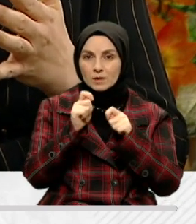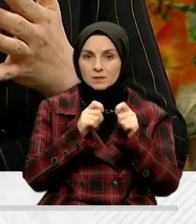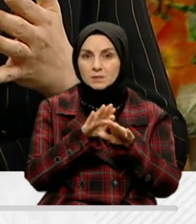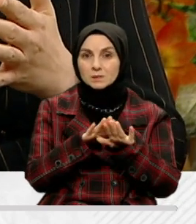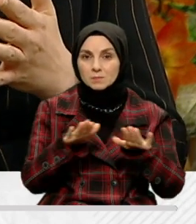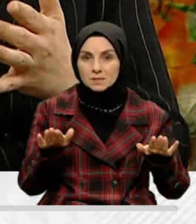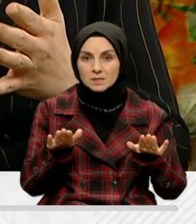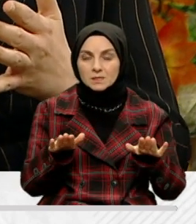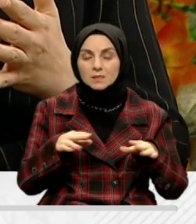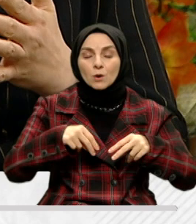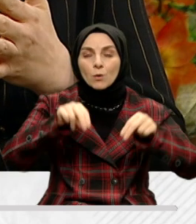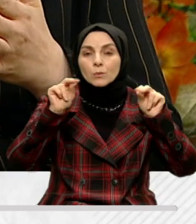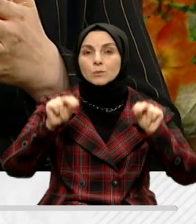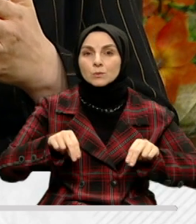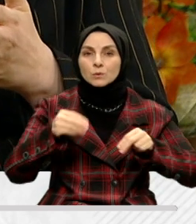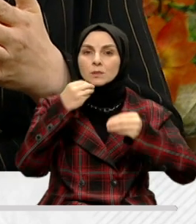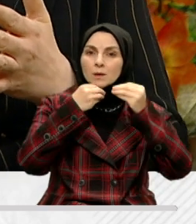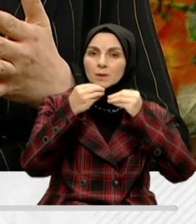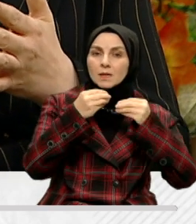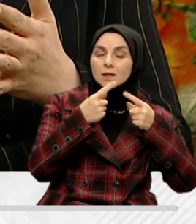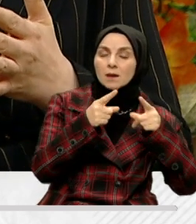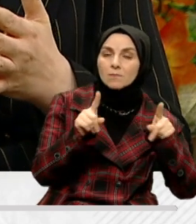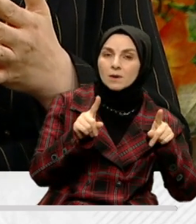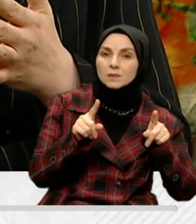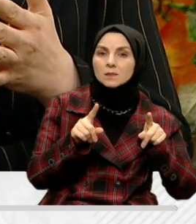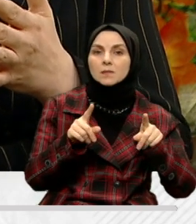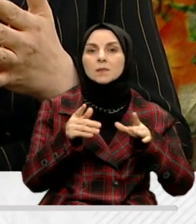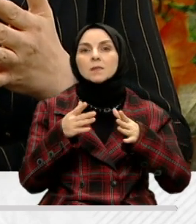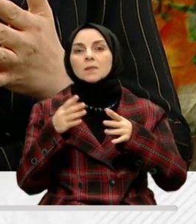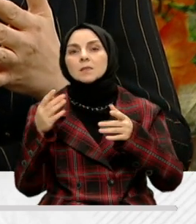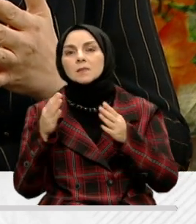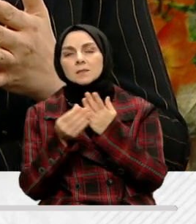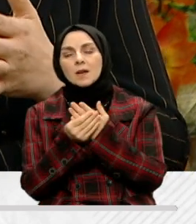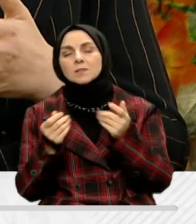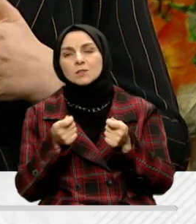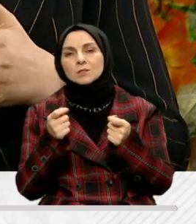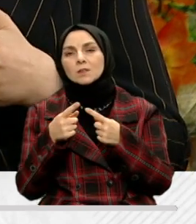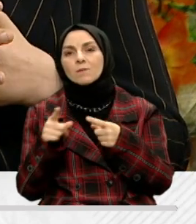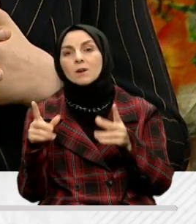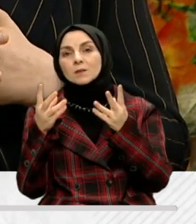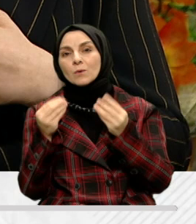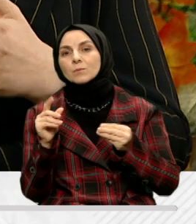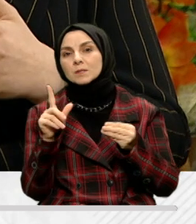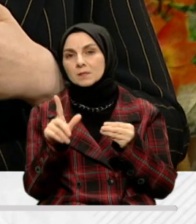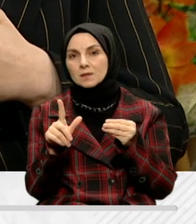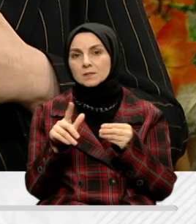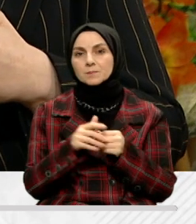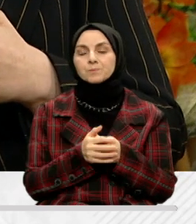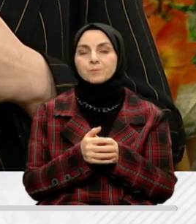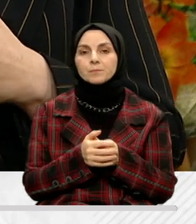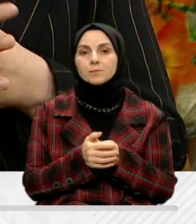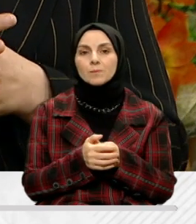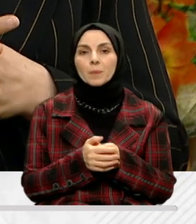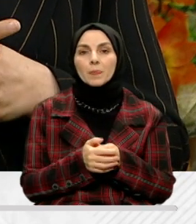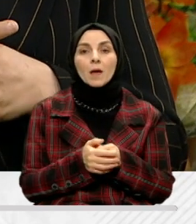örtüsünün yemek esnasında ve ders çalışırken farklı olması bile bir etkendir. Pijamalarla, o bile beyne bir sinyal gönderiyor değil mi?